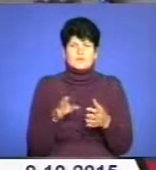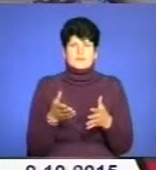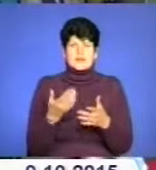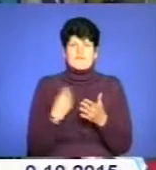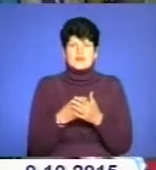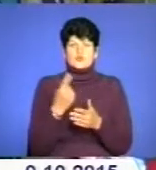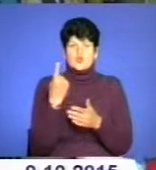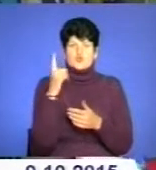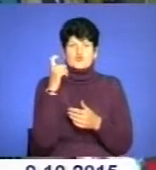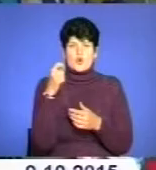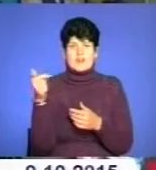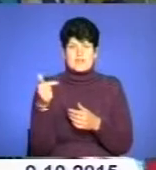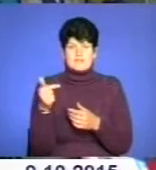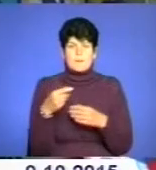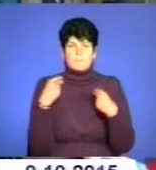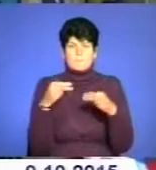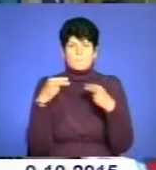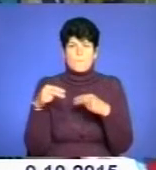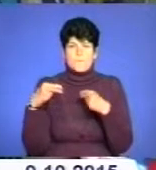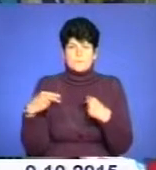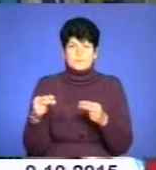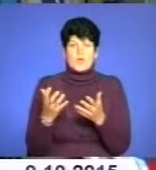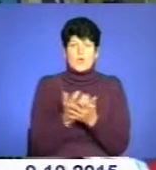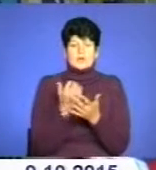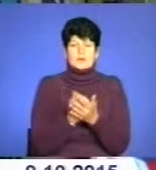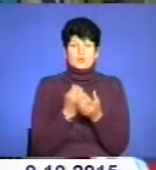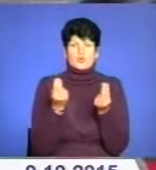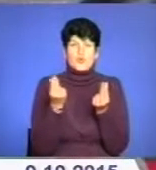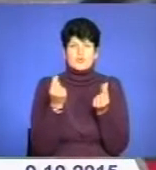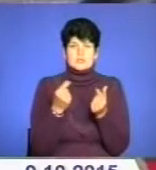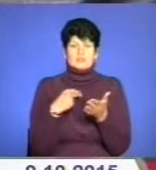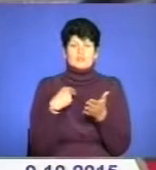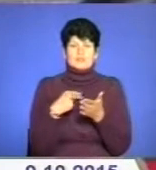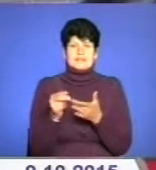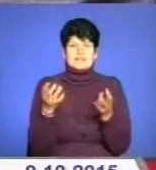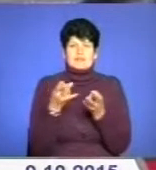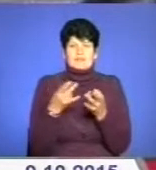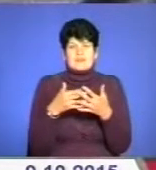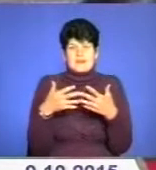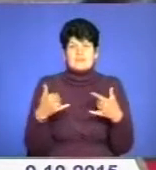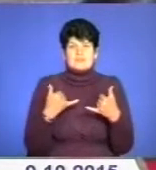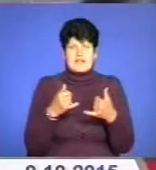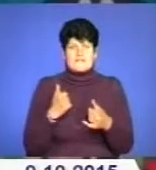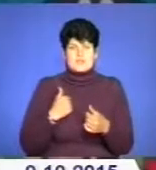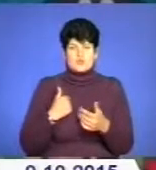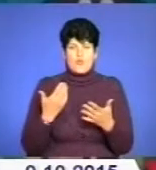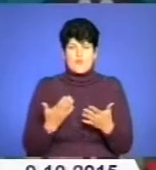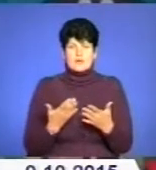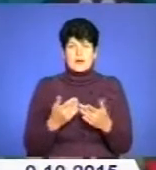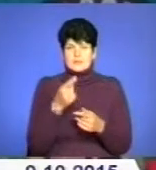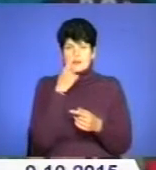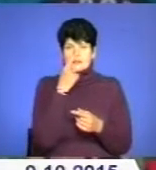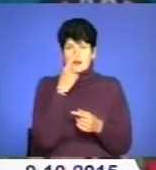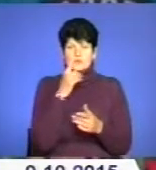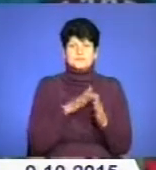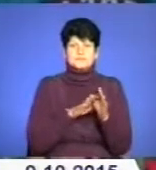гривень. Продаючи їх, таким чином волонтери отримують кошти, щоб придбати необхідні речі для військових. А нещодавно